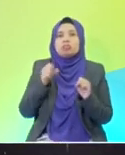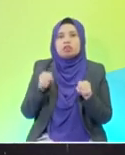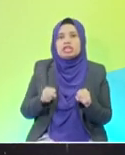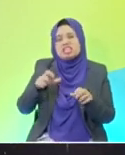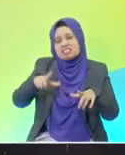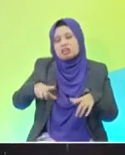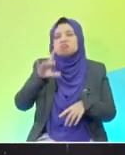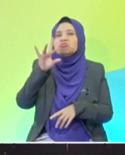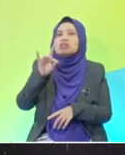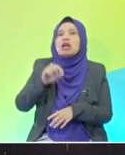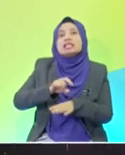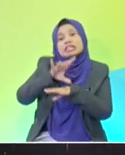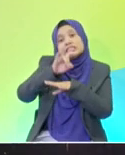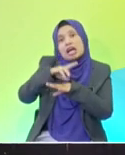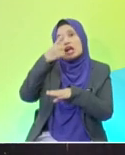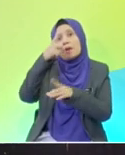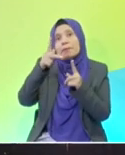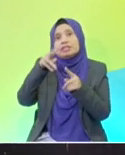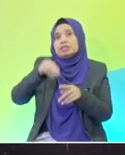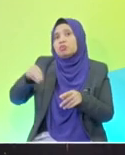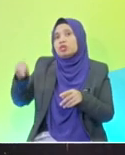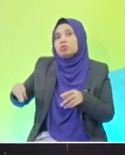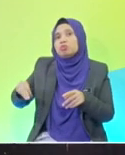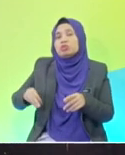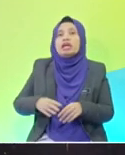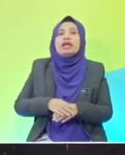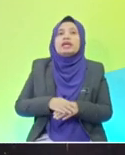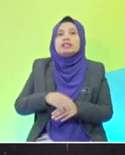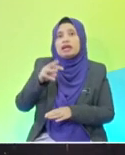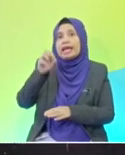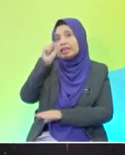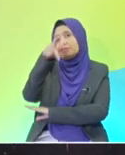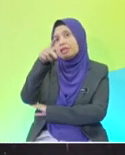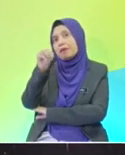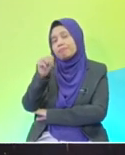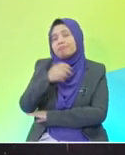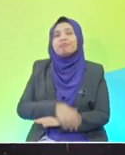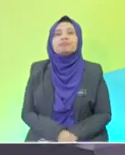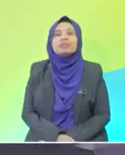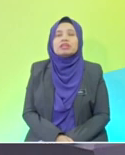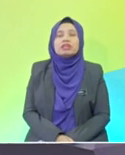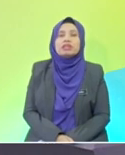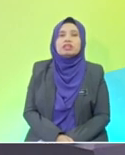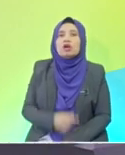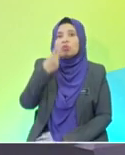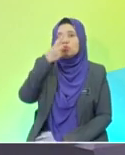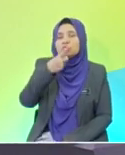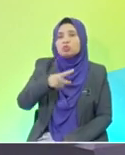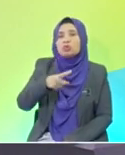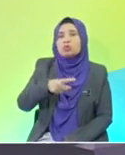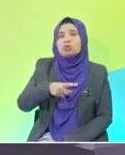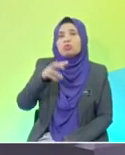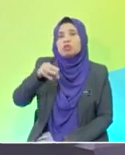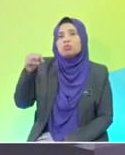kata-kata akhir kepada SP yang kita di rumah sana oke untuk calon-calon